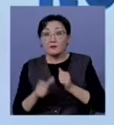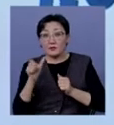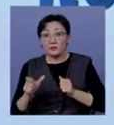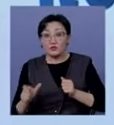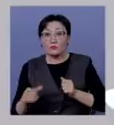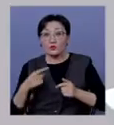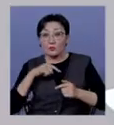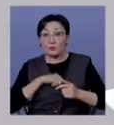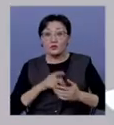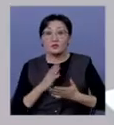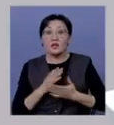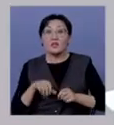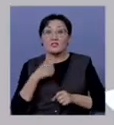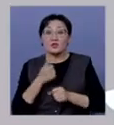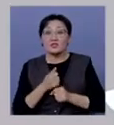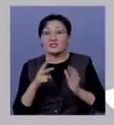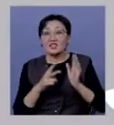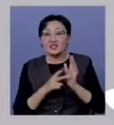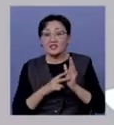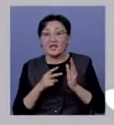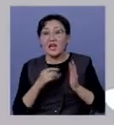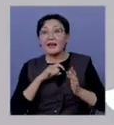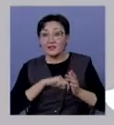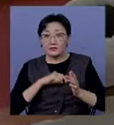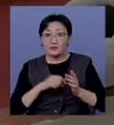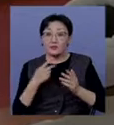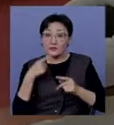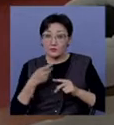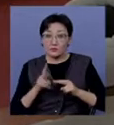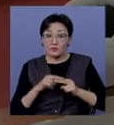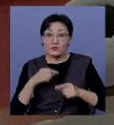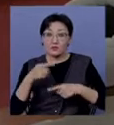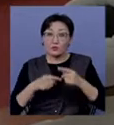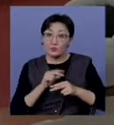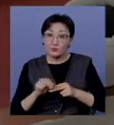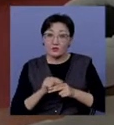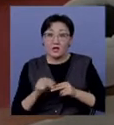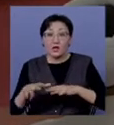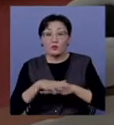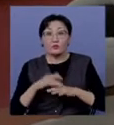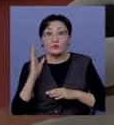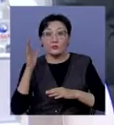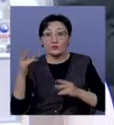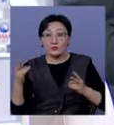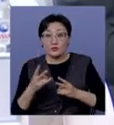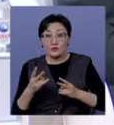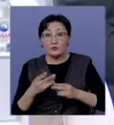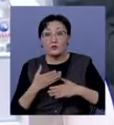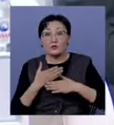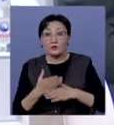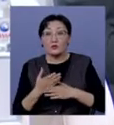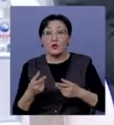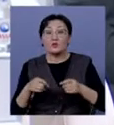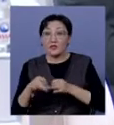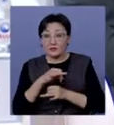адамның бойынан табылатын негізгі жеті қасиеті туралы айтылады. Адамзаттың ұрпақ тәрбиесі мен ұлт болашағына тигізер ізгі үлесі жайында